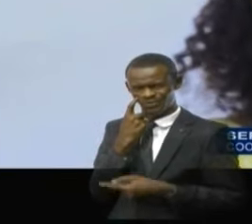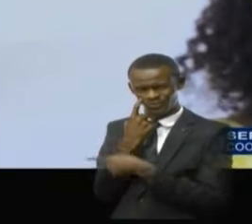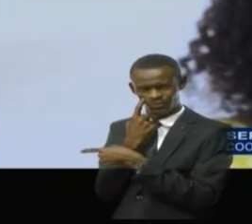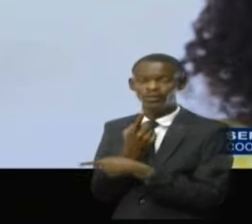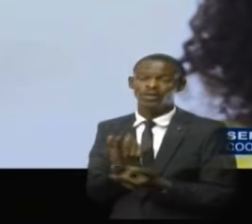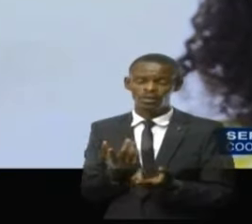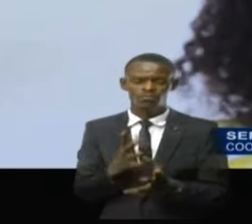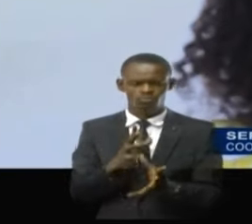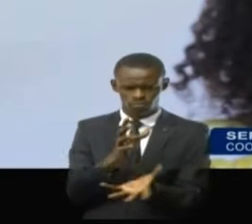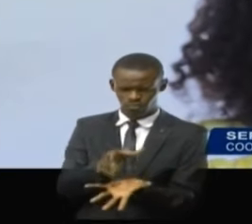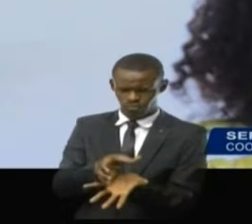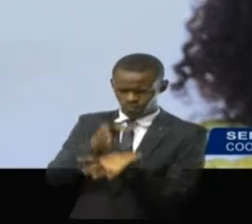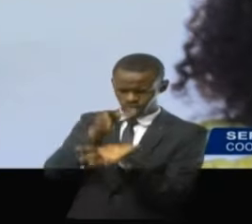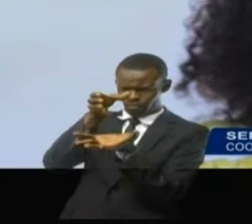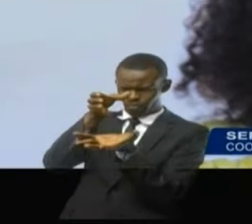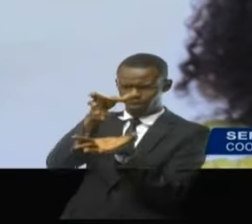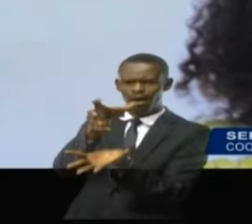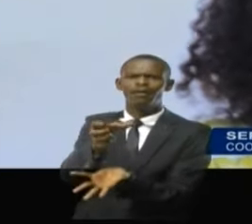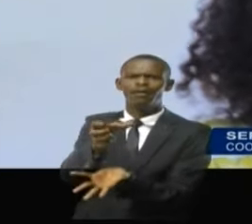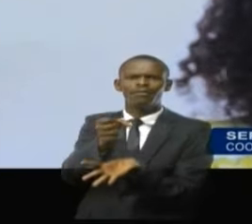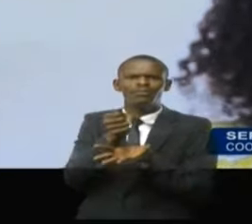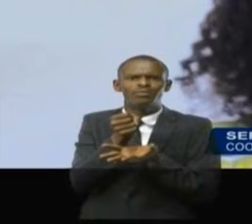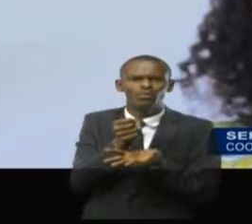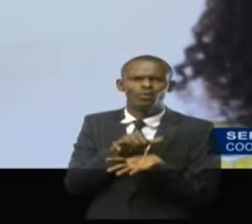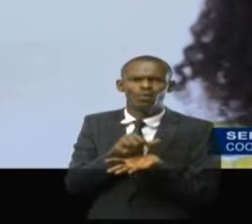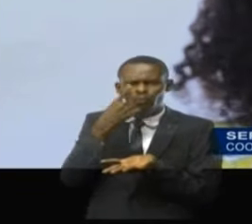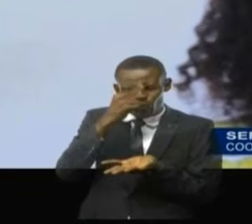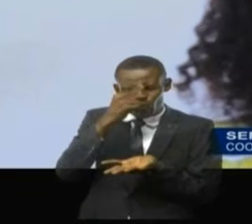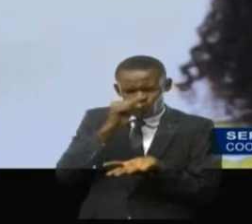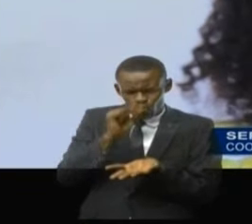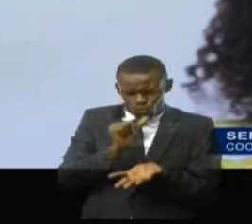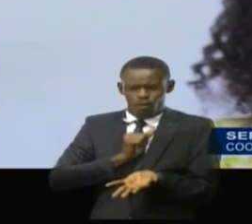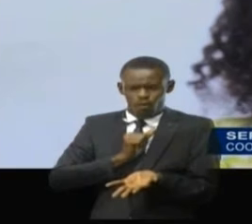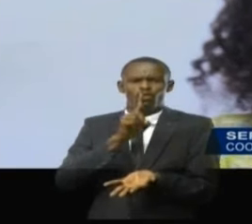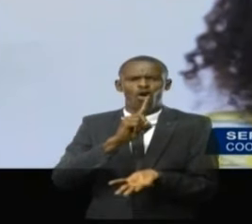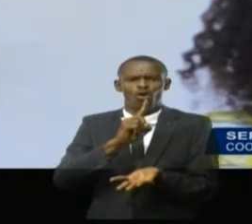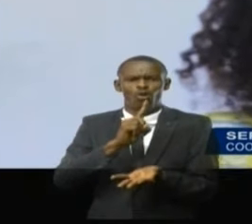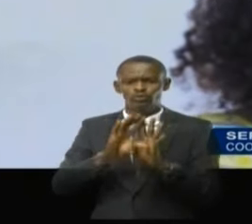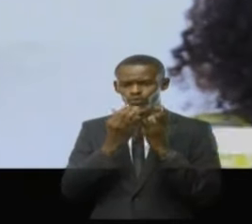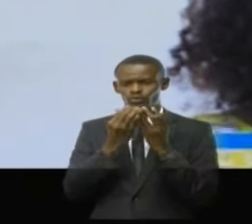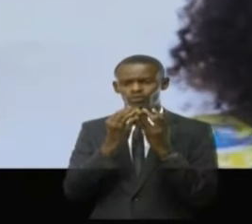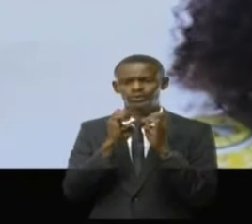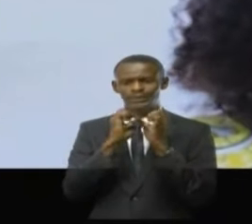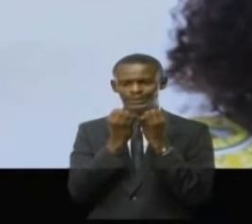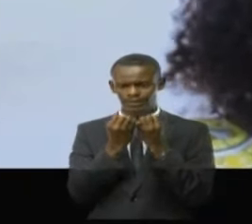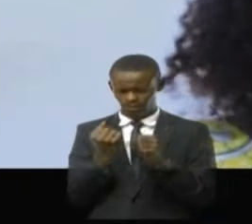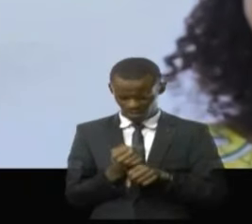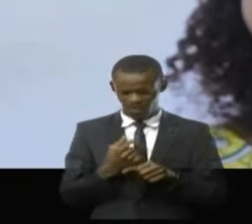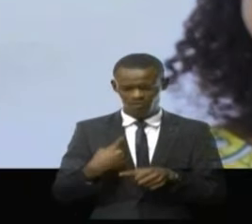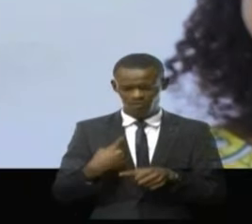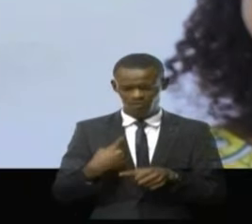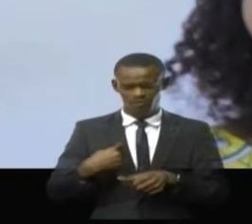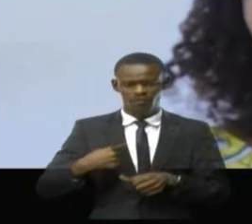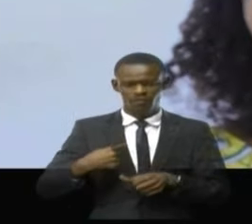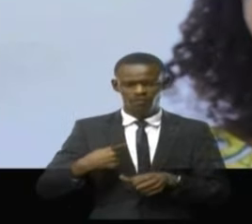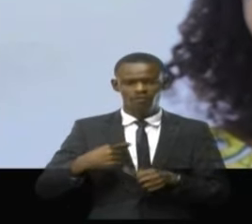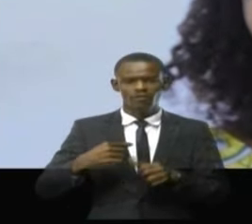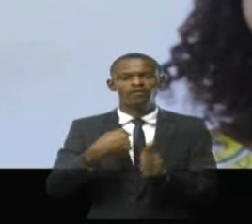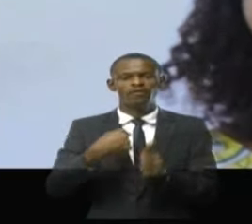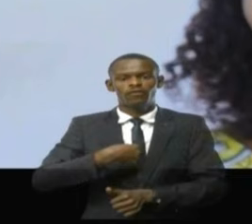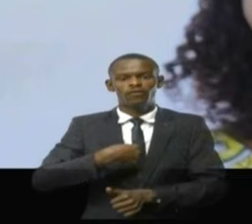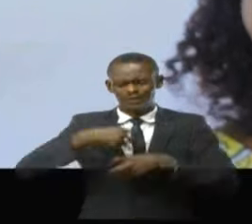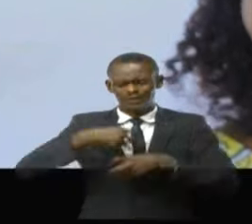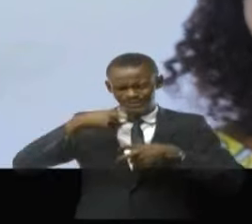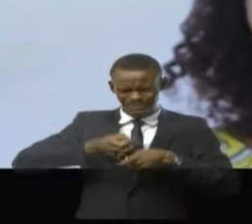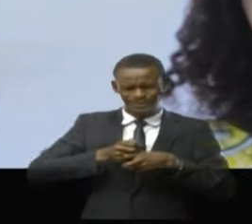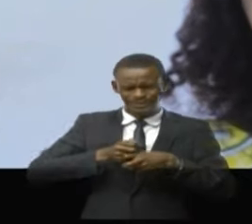mais pour toute une équipe qui travaille avec moi jour et nuit, dans des conditions qui étaient si difficiles, qui s'améliorent petit